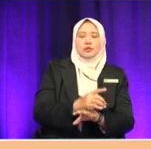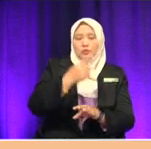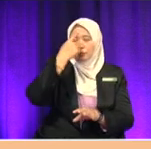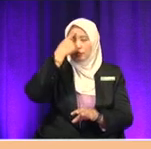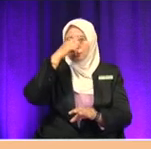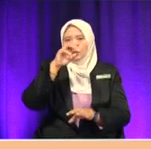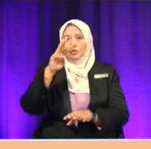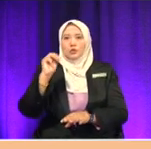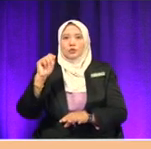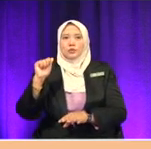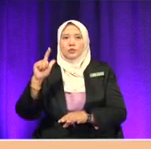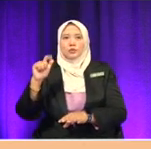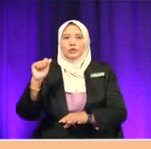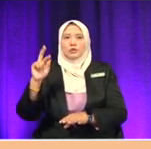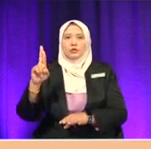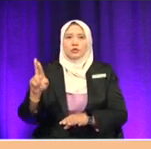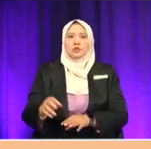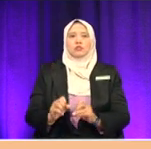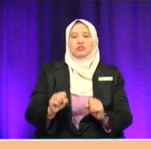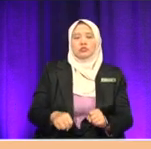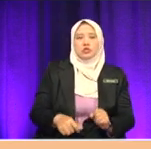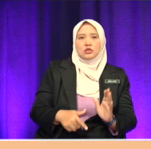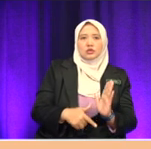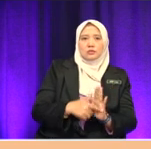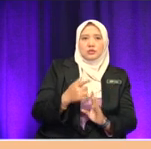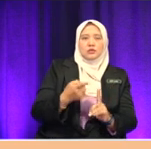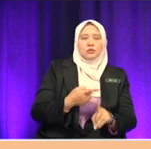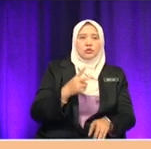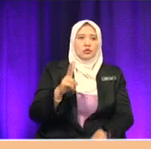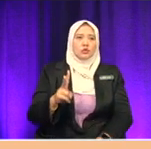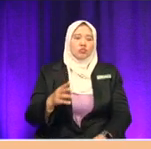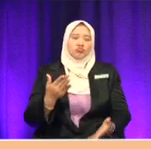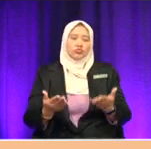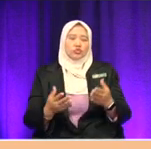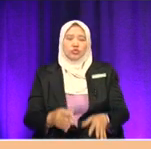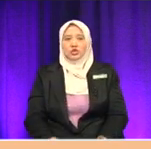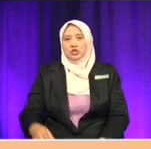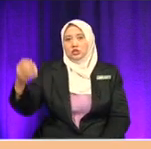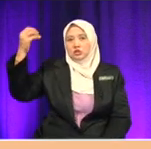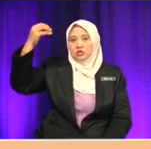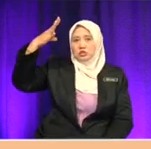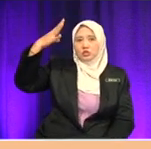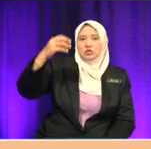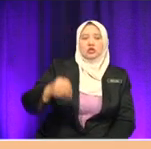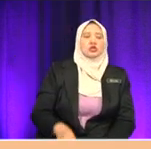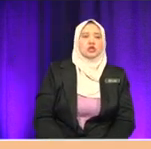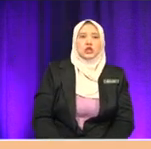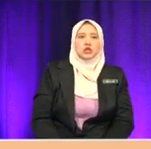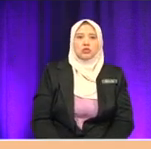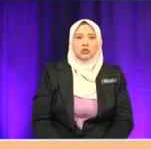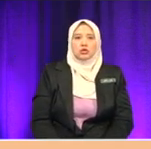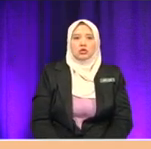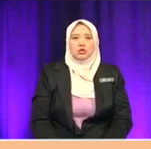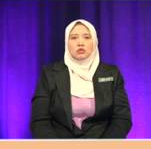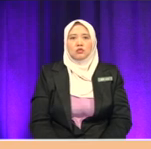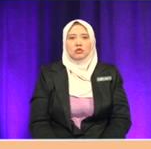untuk dimalarkan juga, kita boleh letak lebih lagi daripada dua. Contohnya, faktor cahaya, kehadiran cahaya. Kemudian